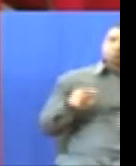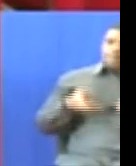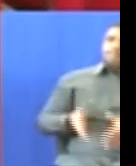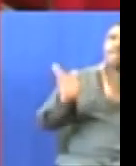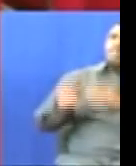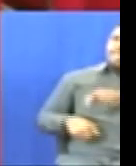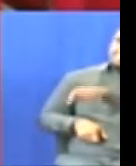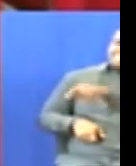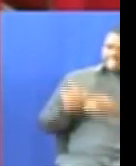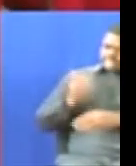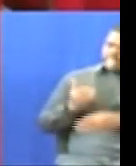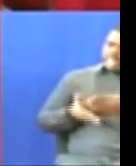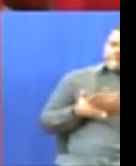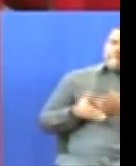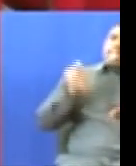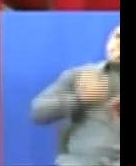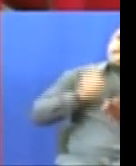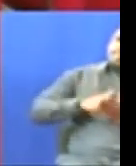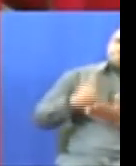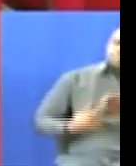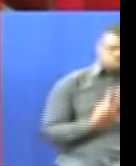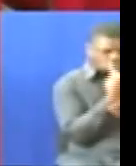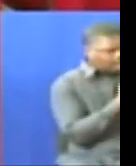tunajenga kwa kiwango cha lami kutokea mkoa wa Singida.